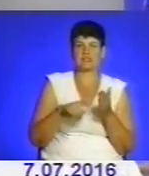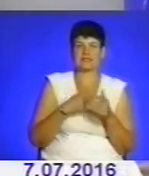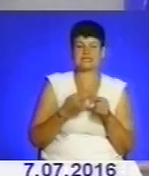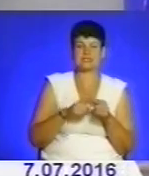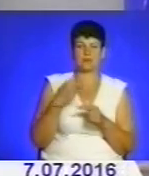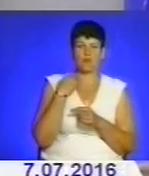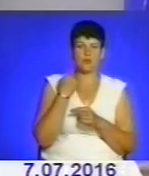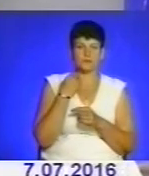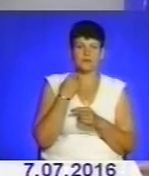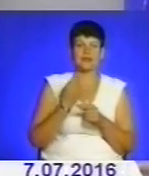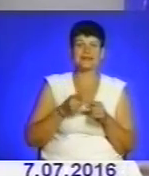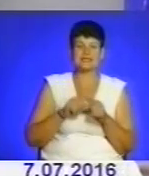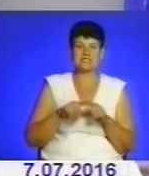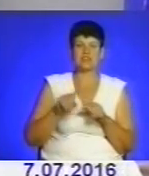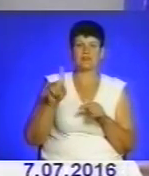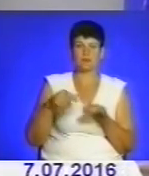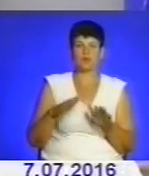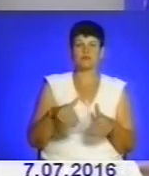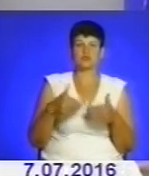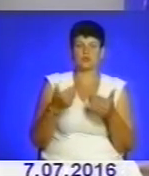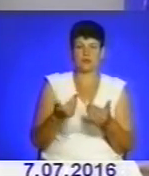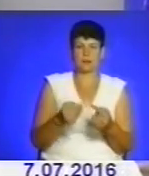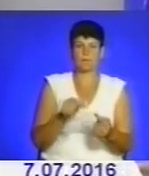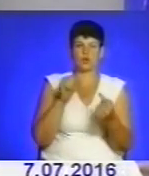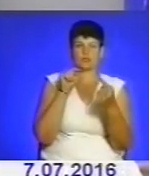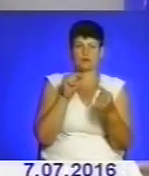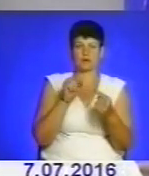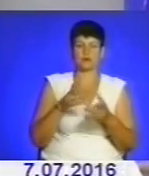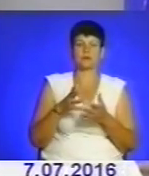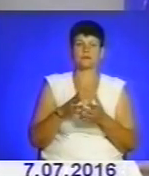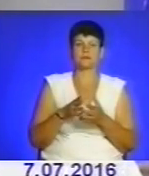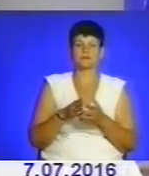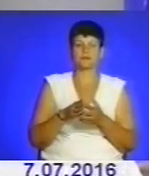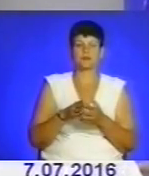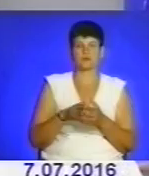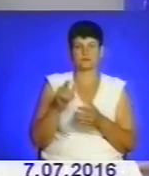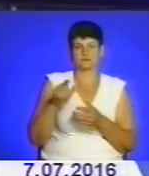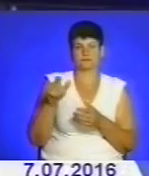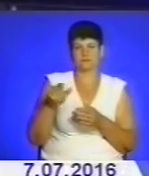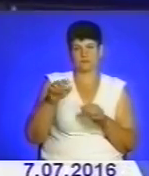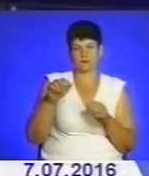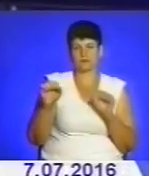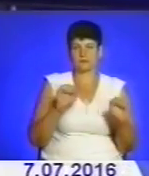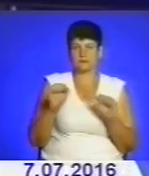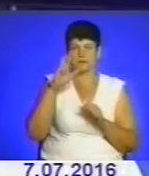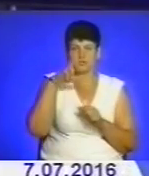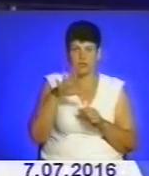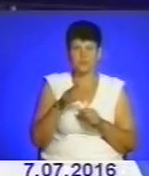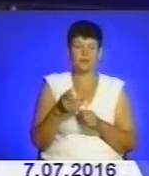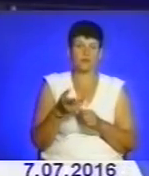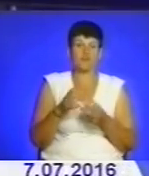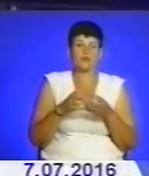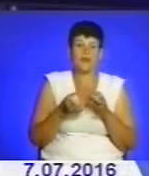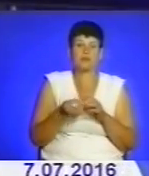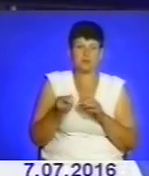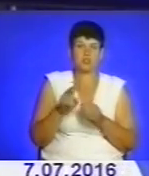заборгованості. Саме такі вимоги висувалися протестувальниками до очільників держави. І в результаті, чи вийшли до вас